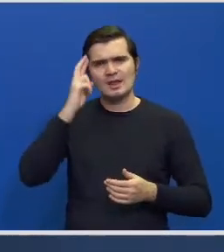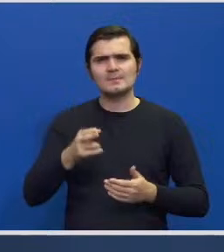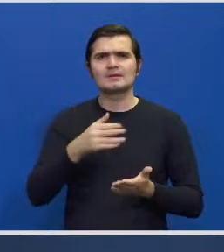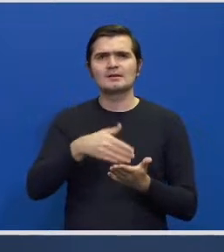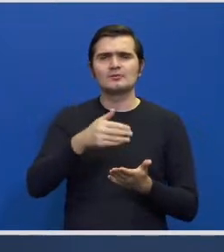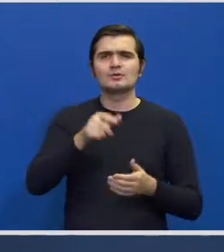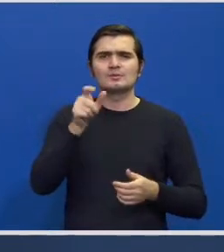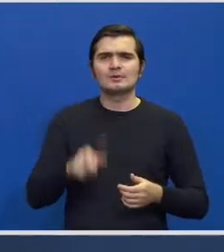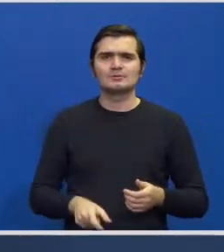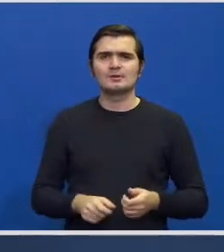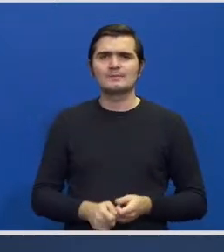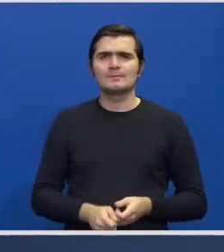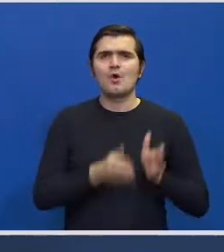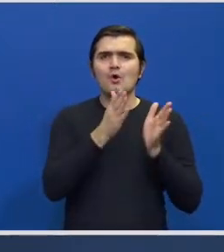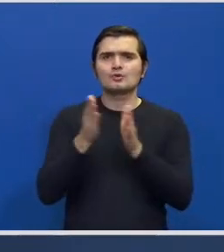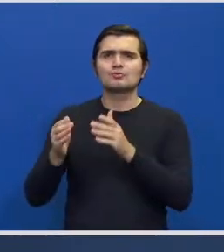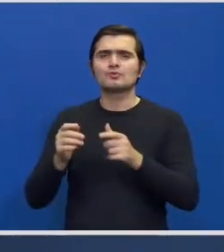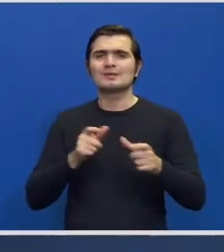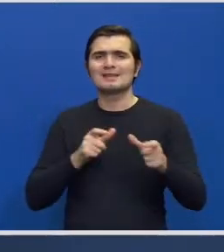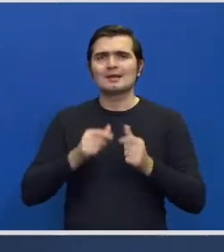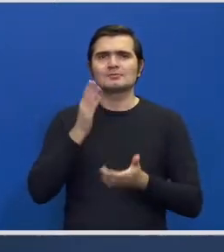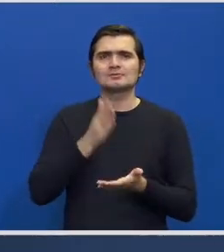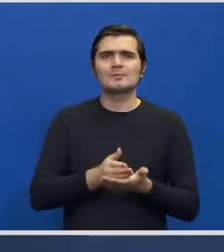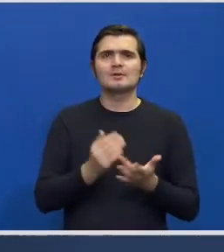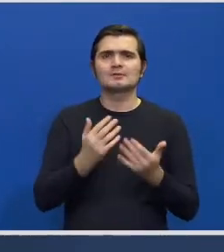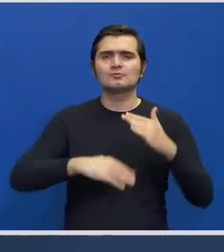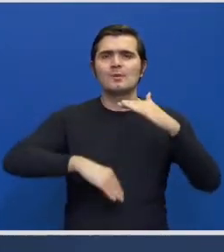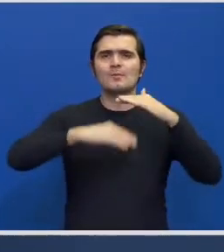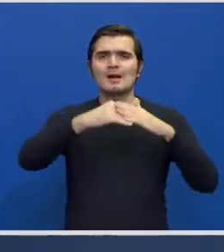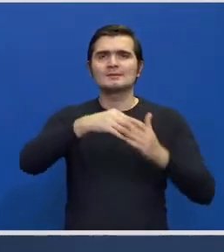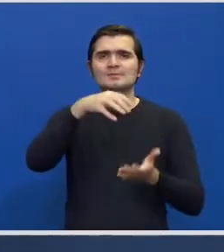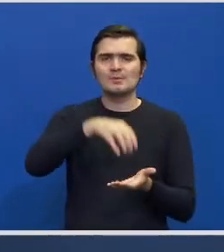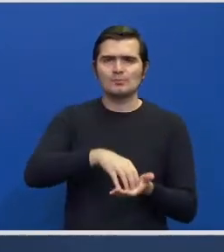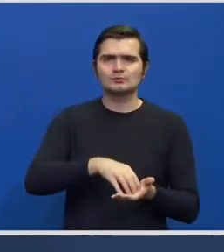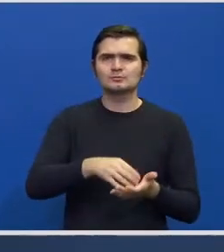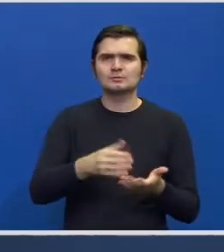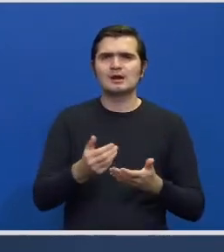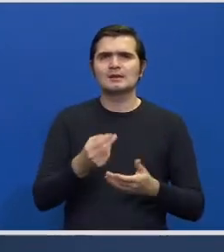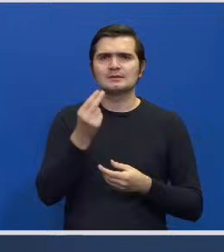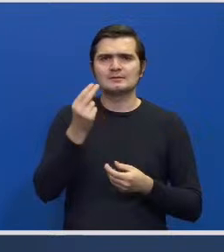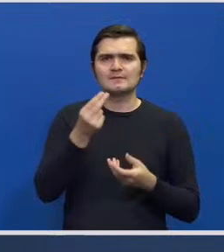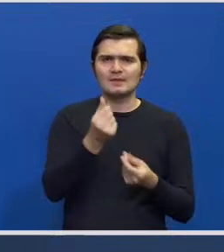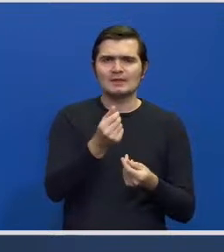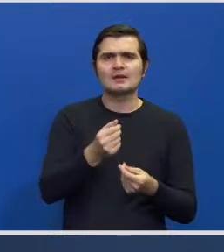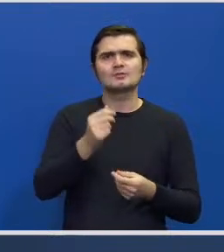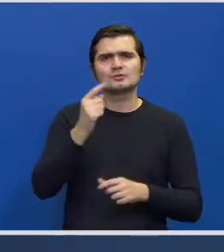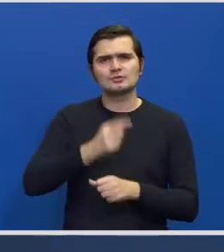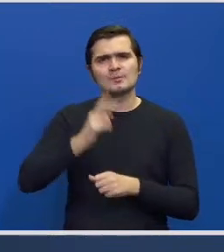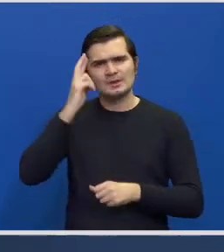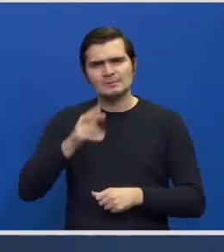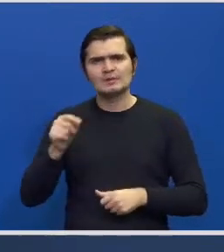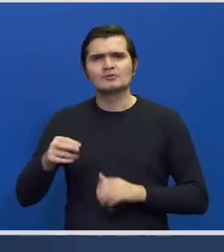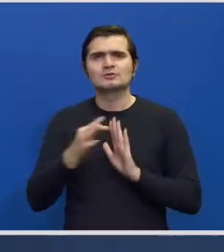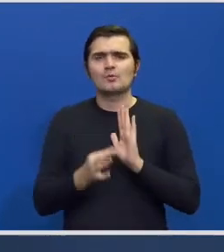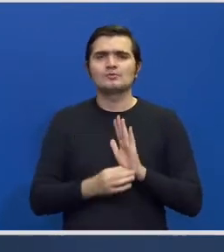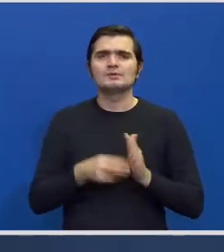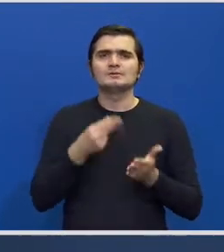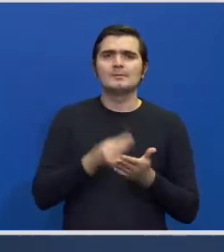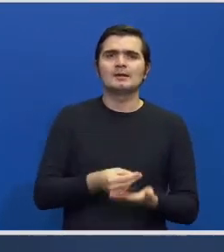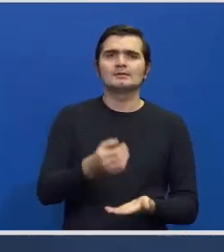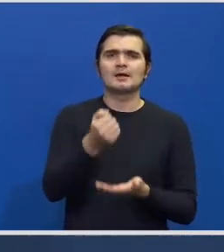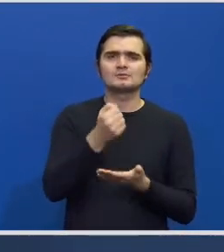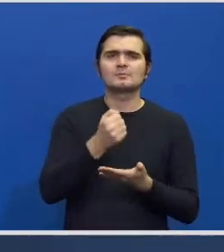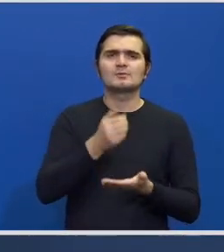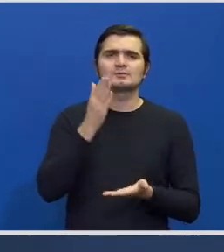condițiile legii cu încadrarea în cheltuielile de personal. Ordonatorii de credite vor stabili numărul maxim de posturi care se finanțează cu respectarea acestei